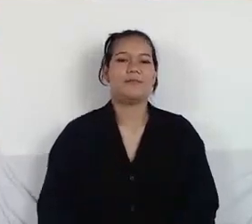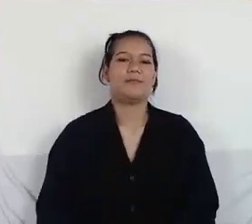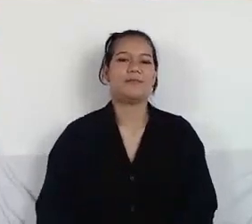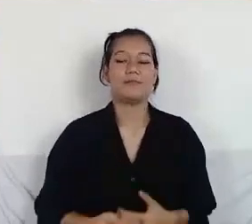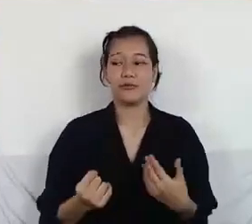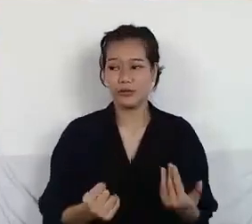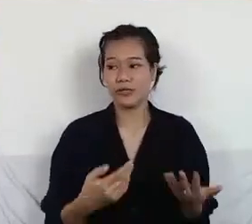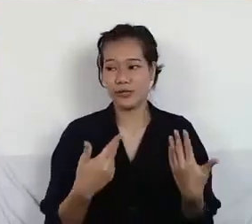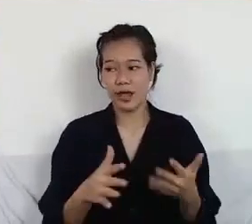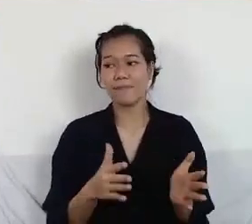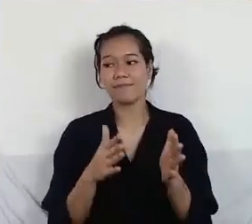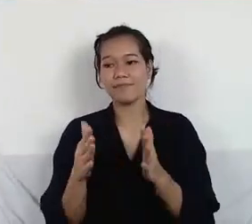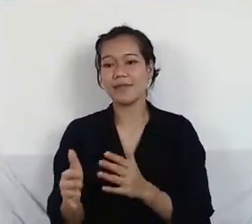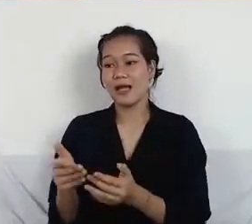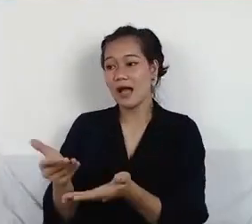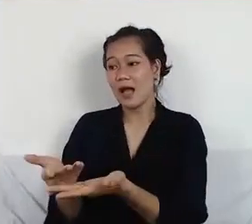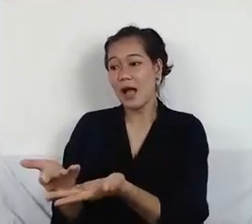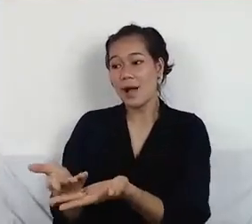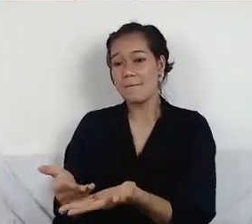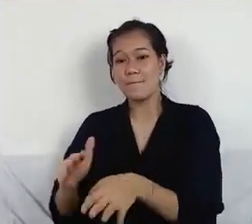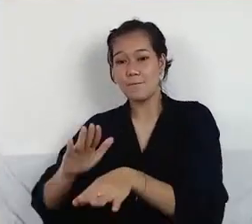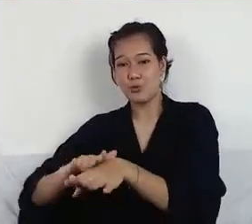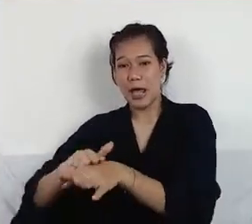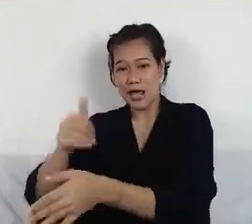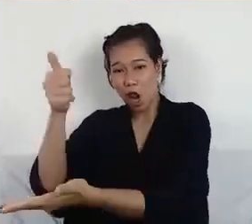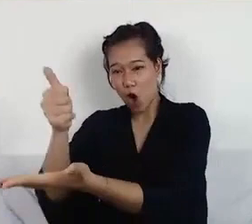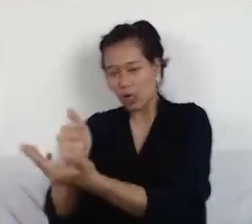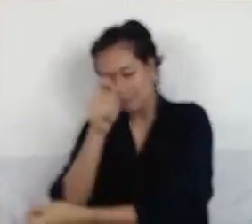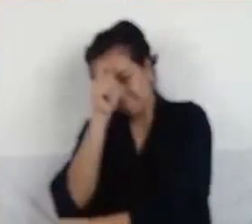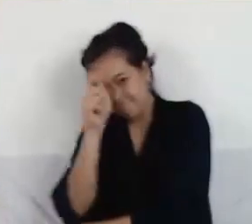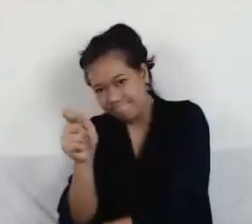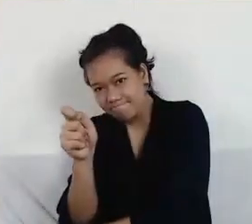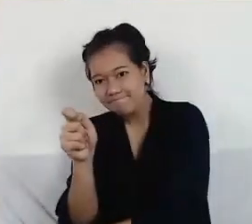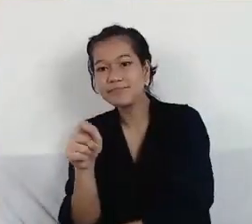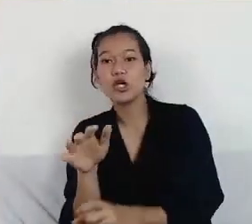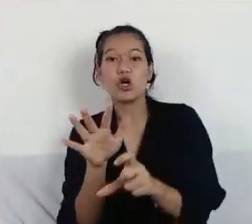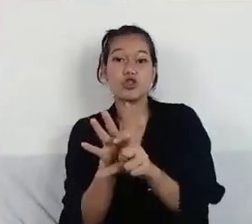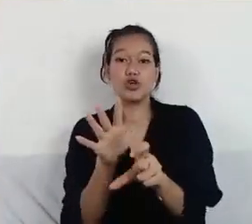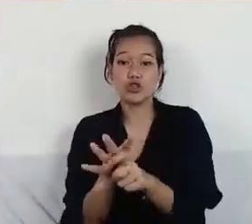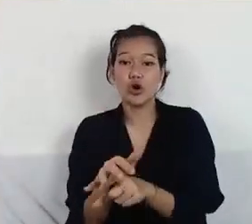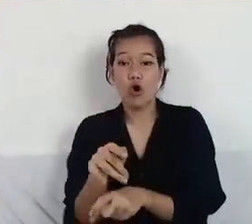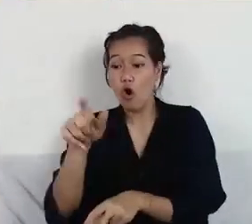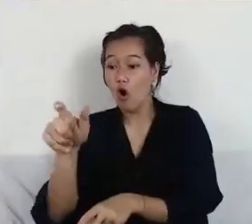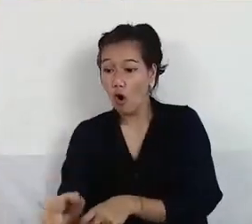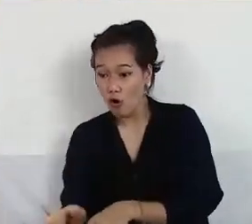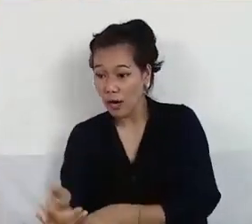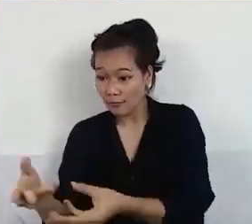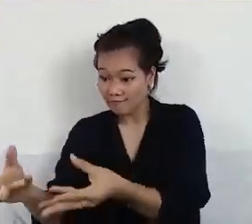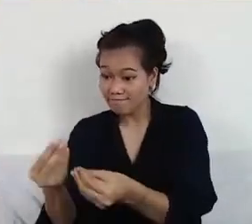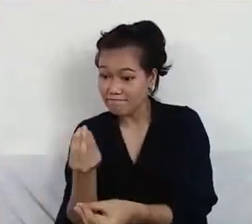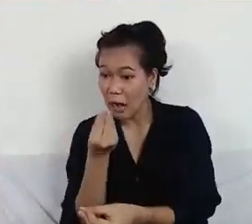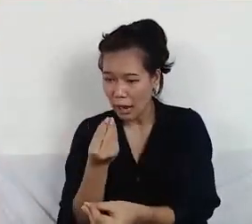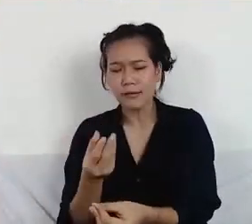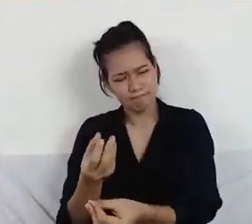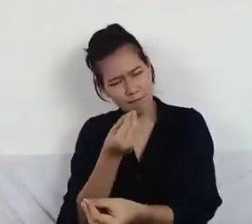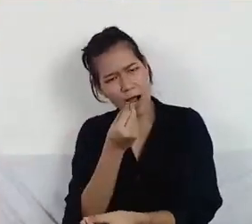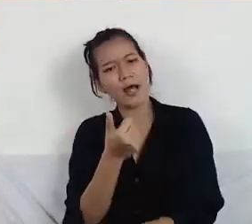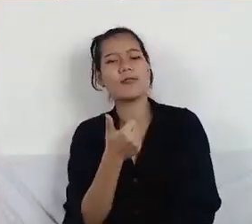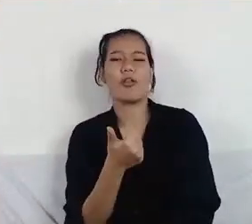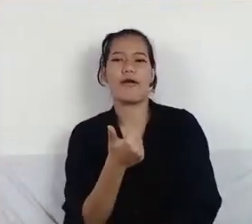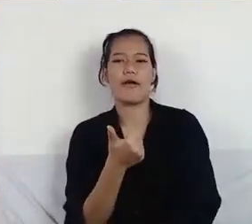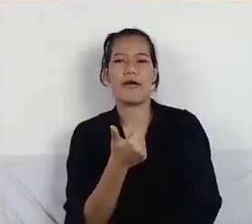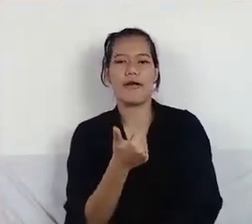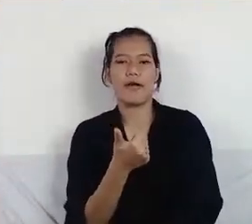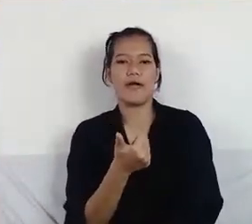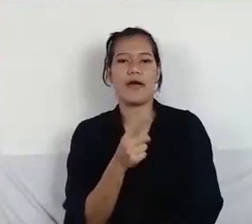Kemudian, menghargai budaya lokal. Termasuk kalau kamu dikasih makan, makan. Karena